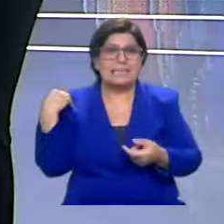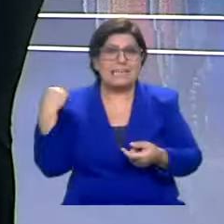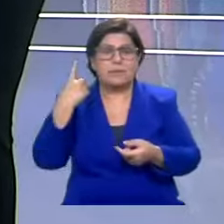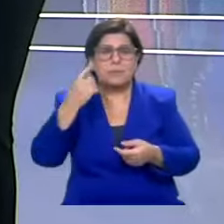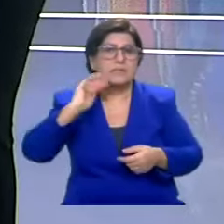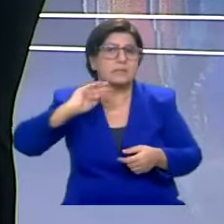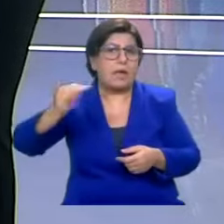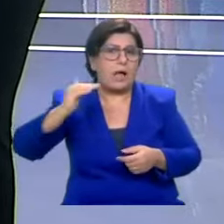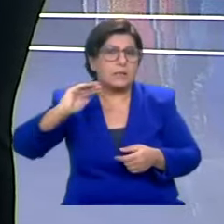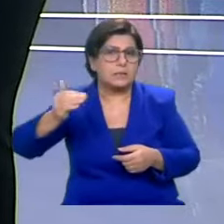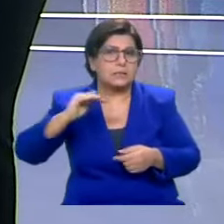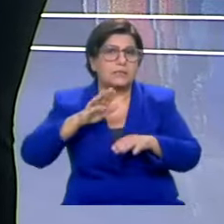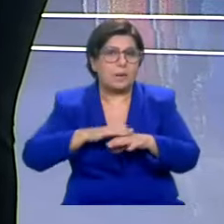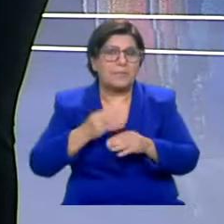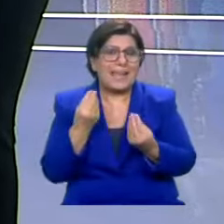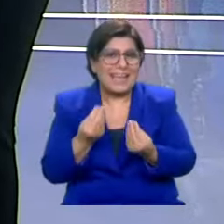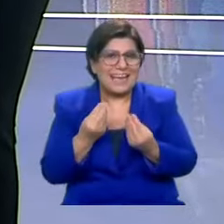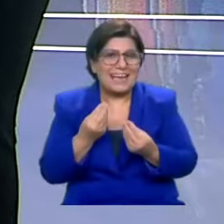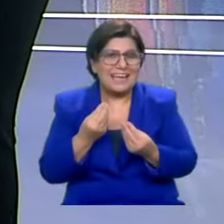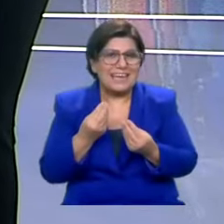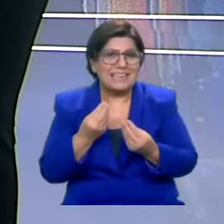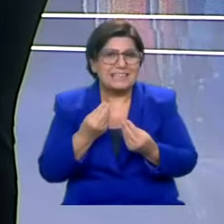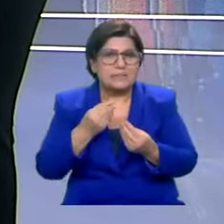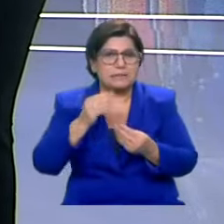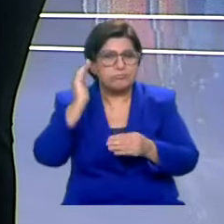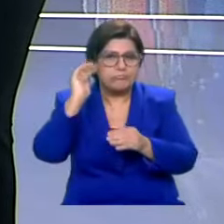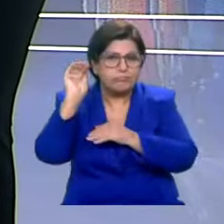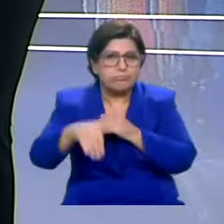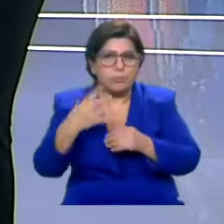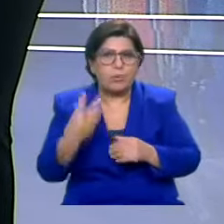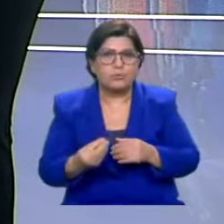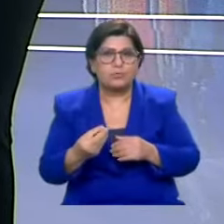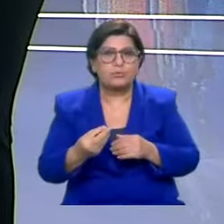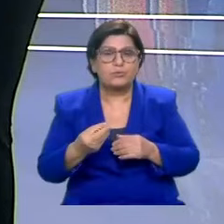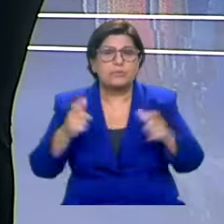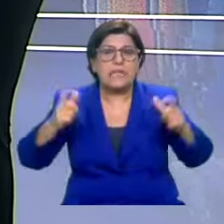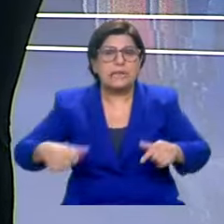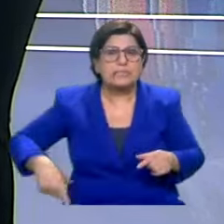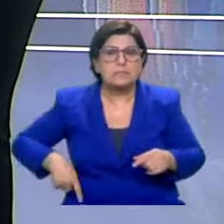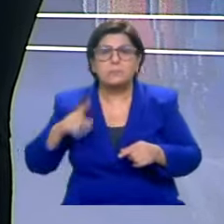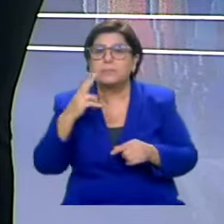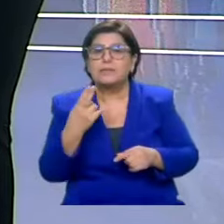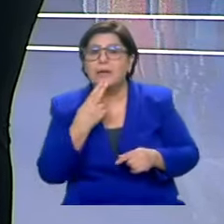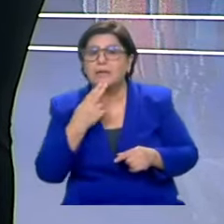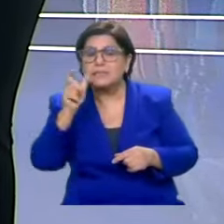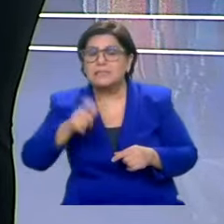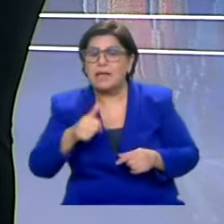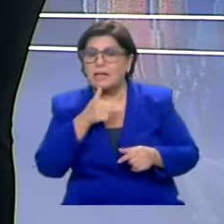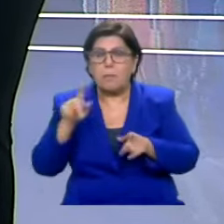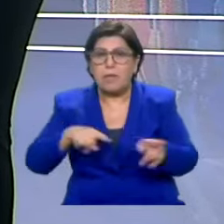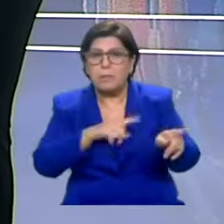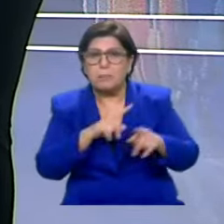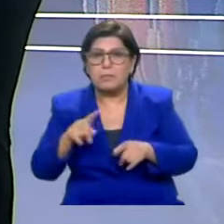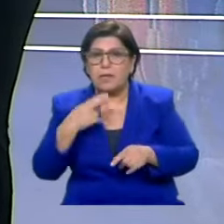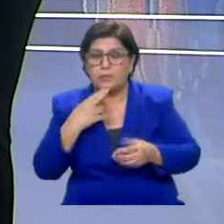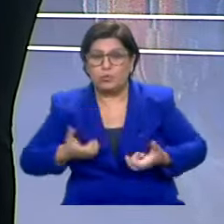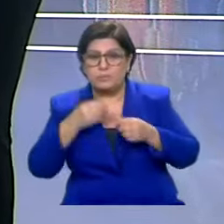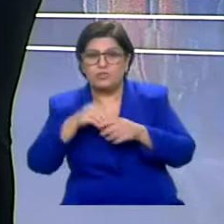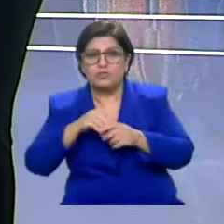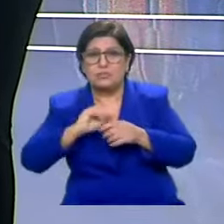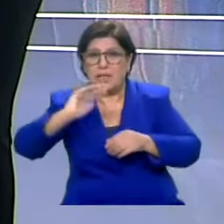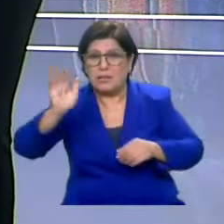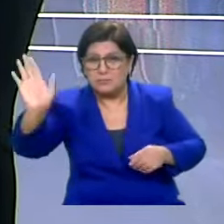Bir taksici yaptığı iyiliğin kurbanı oldu. Yer yine İzmir'di. Bir kadın peşindeki erkekten kurtulmak için yoldan çevirdiği